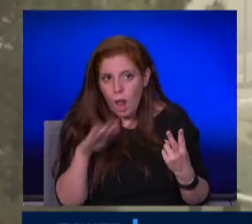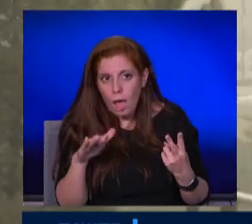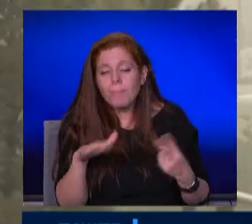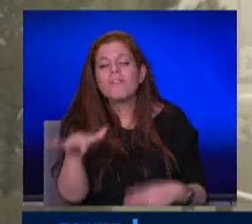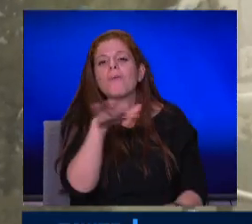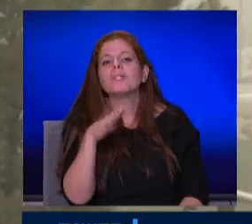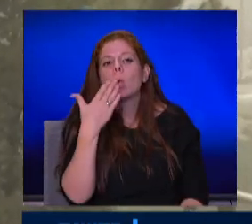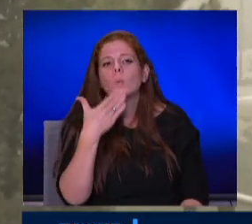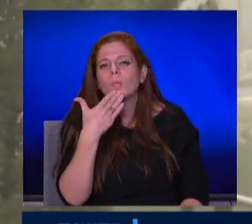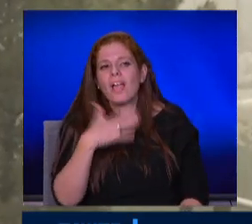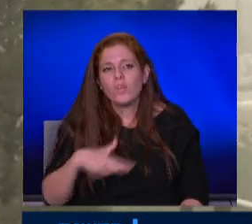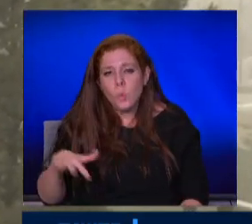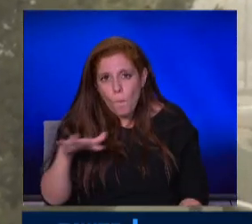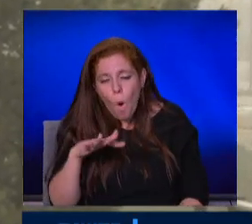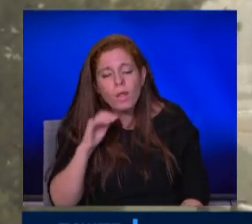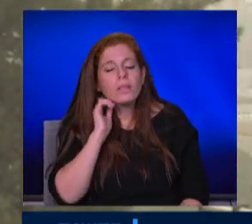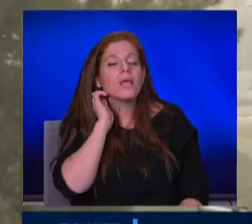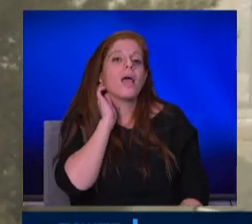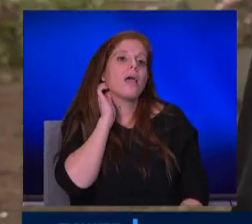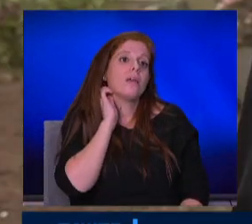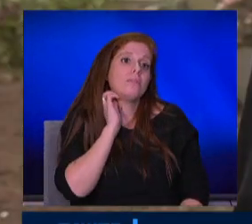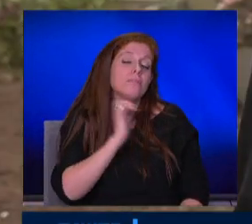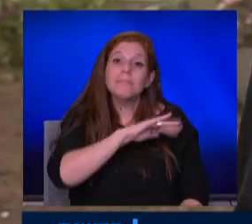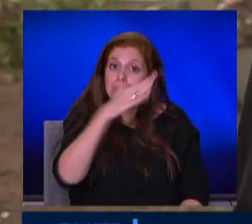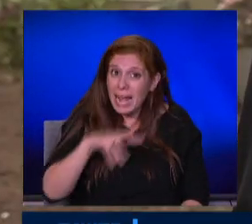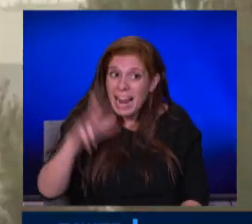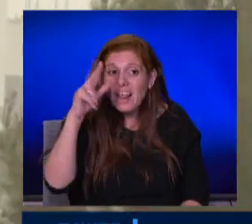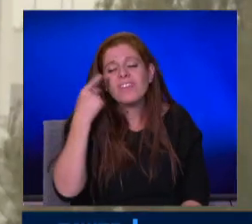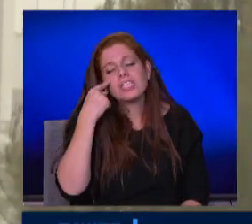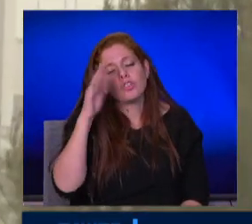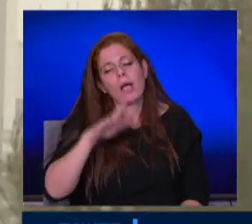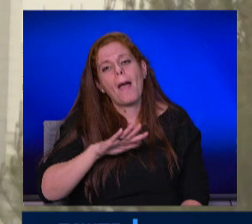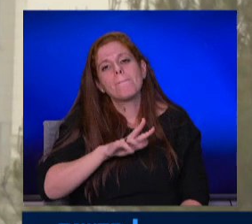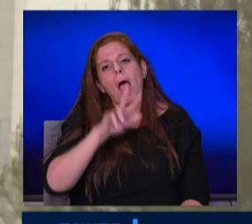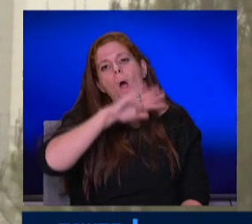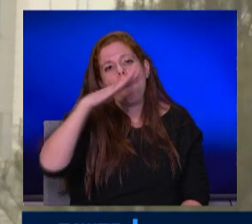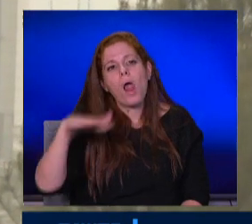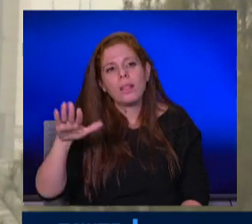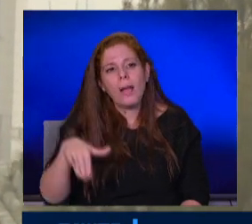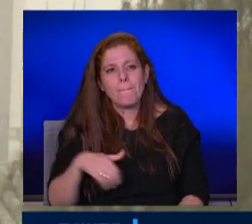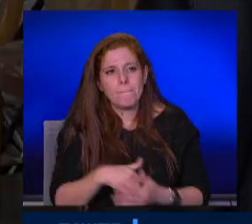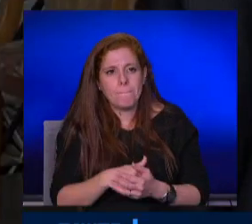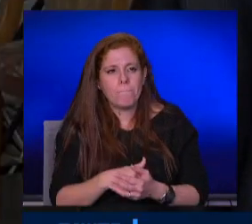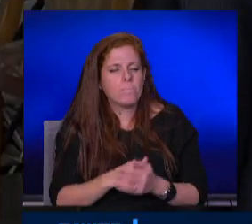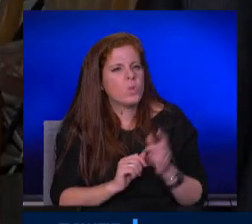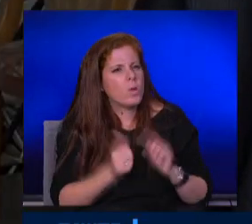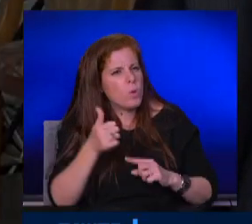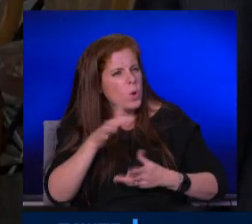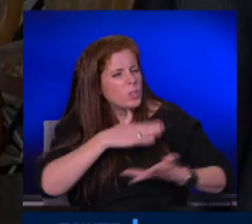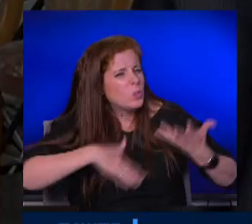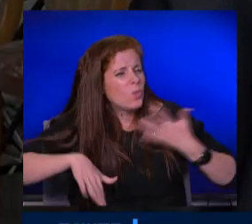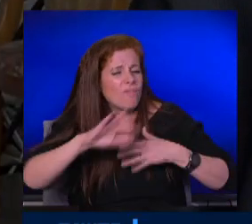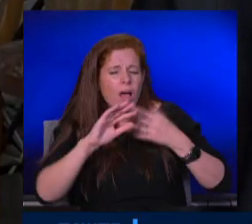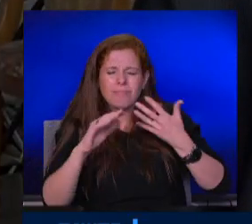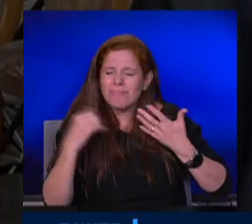באזור יהודה ושומרון, בגליל, וכנראה שגם בגולן. קודם כל, סופה מאוד עוצמתית. זה נדיר,